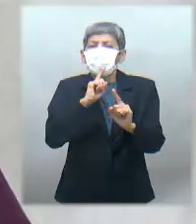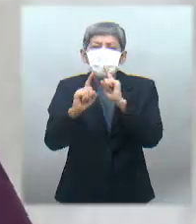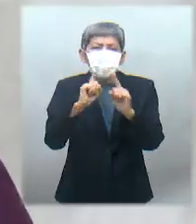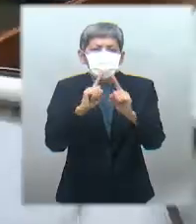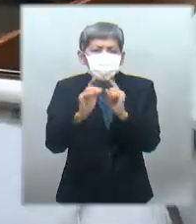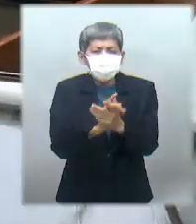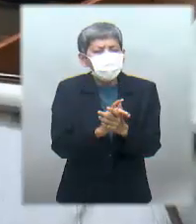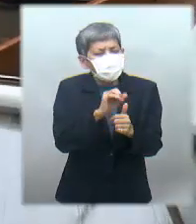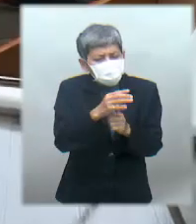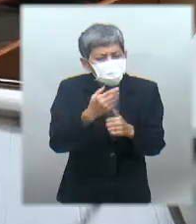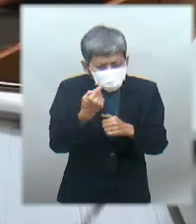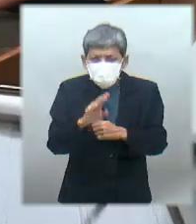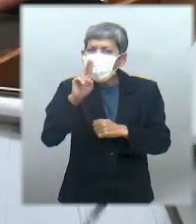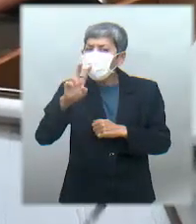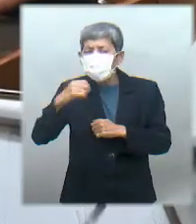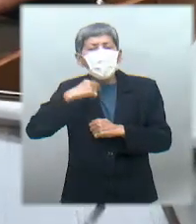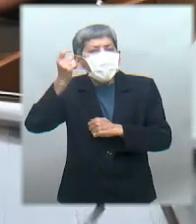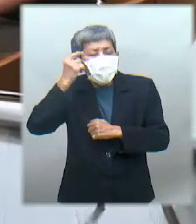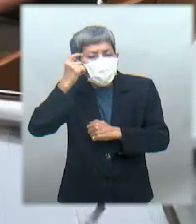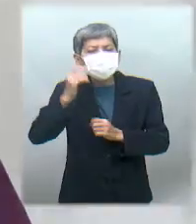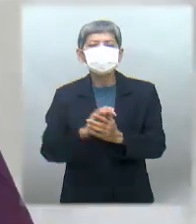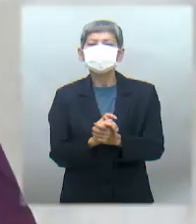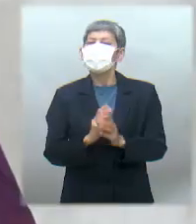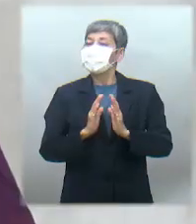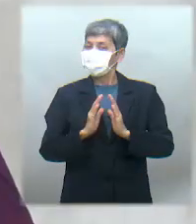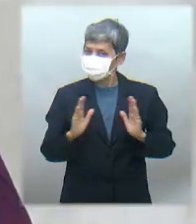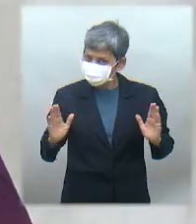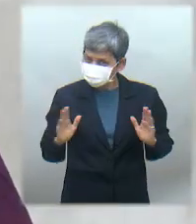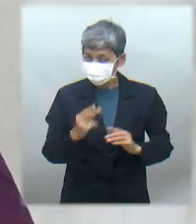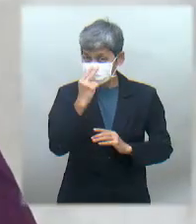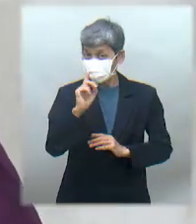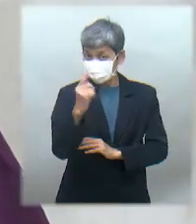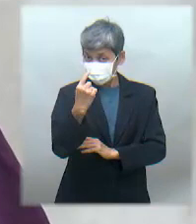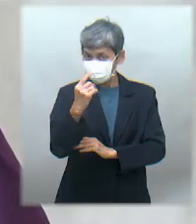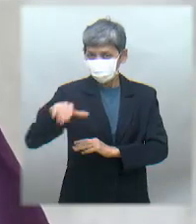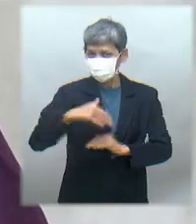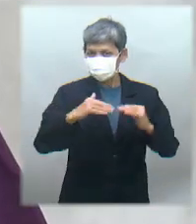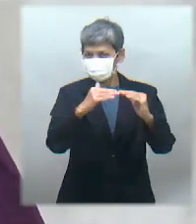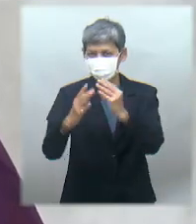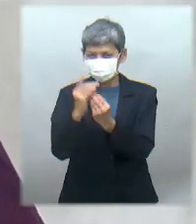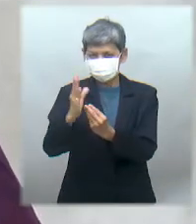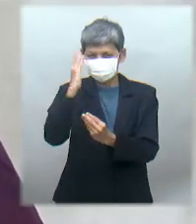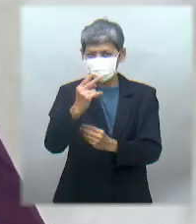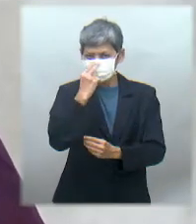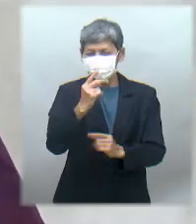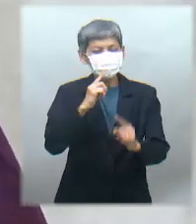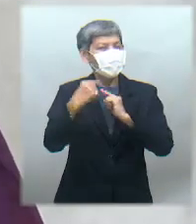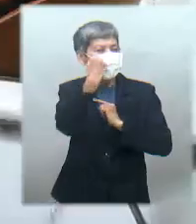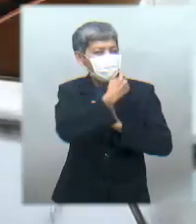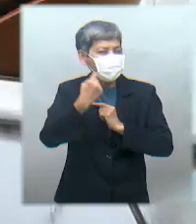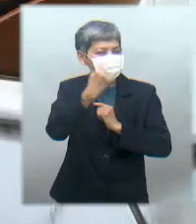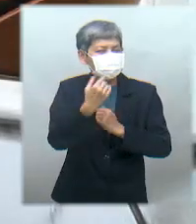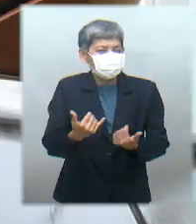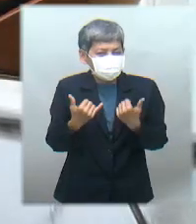ติตามรการเคยng บาเคียไร่สำรบวจะพูคกัใคร